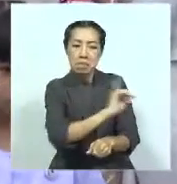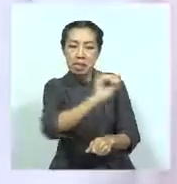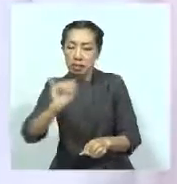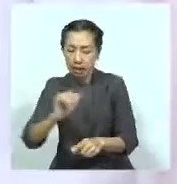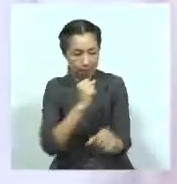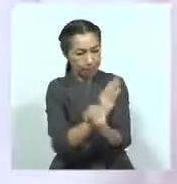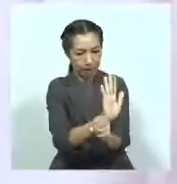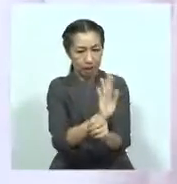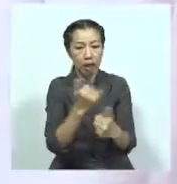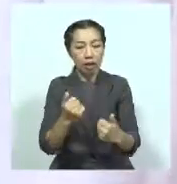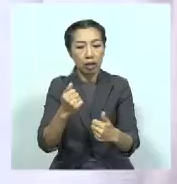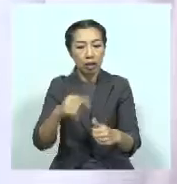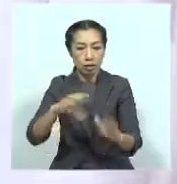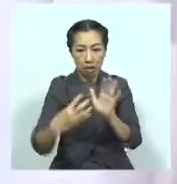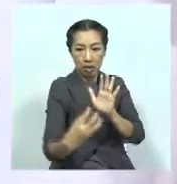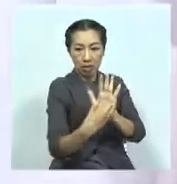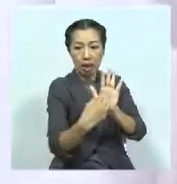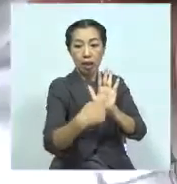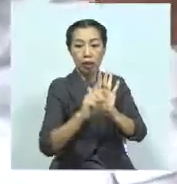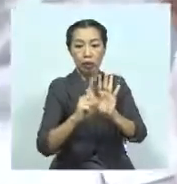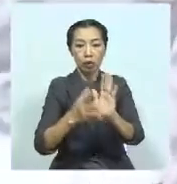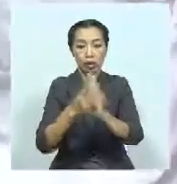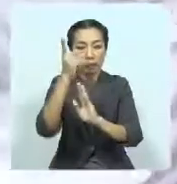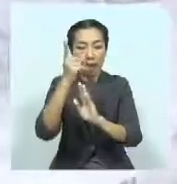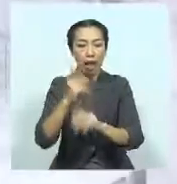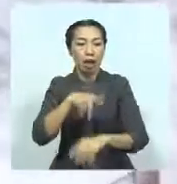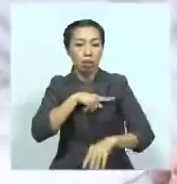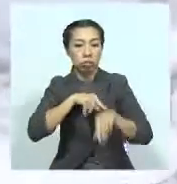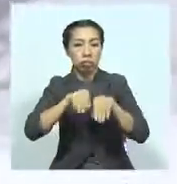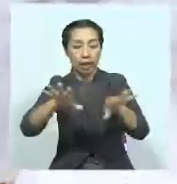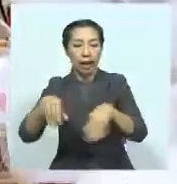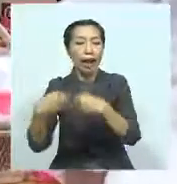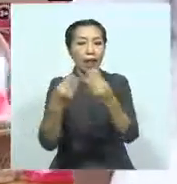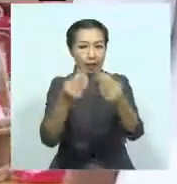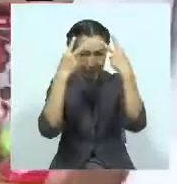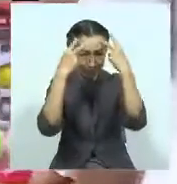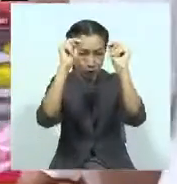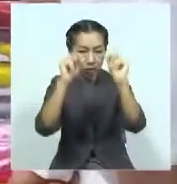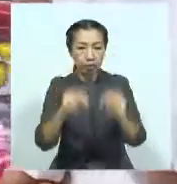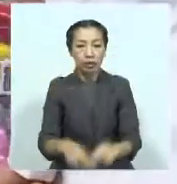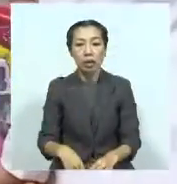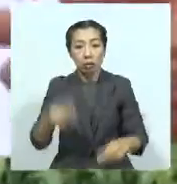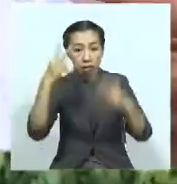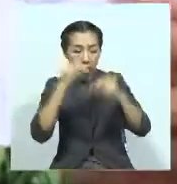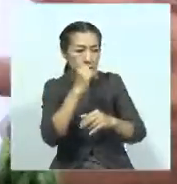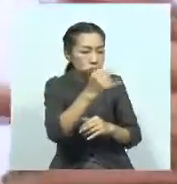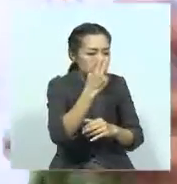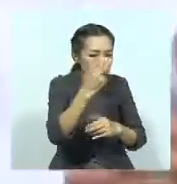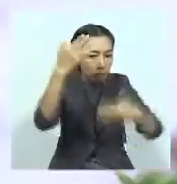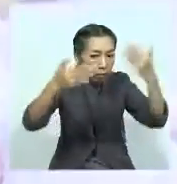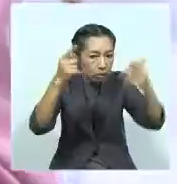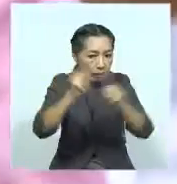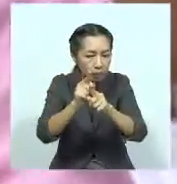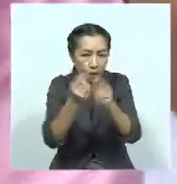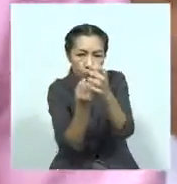อบตราสัญลักษณ์สัปดาห์ส่งเสริมการเผยแผ่พระพุทธศาสนาให้แก่นายกรัฐมนตรีพร้อมชมนิทรรศการพิธีรับหน่